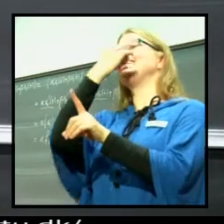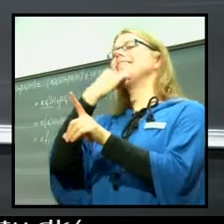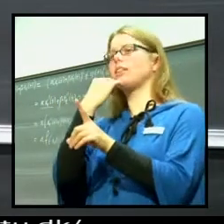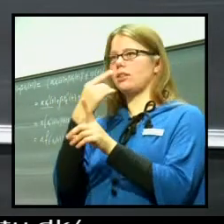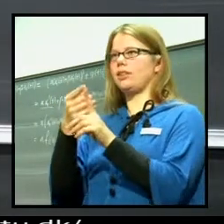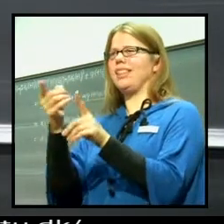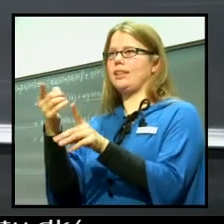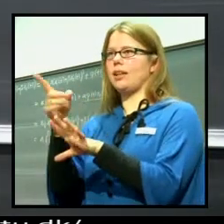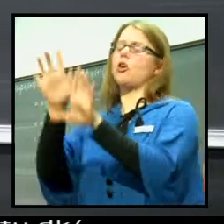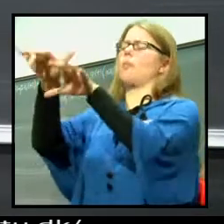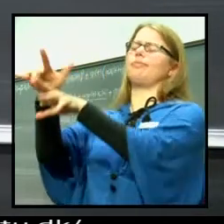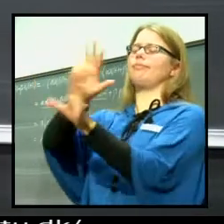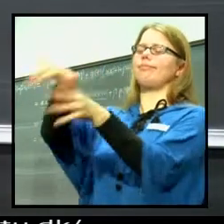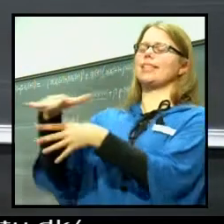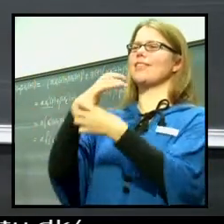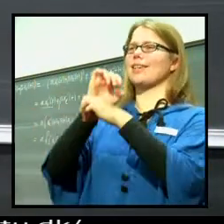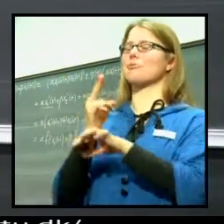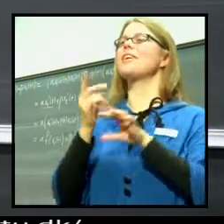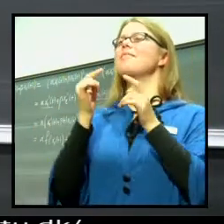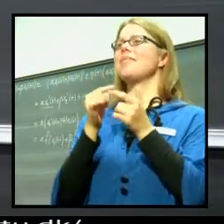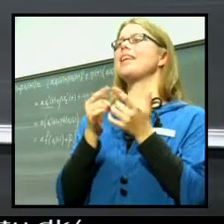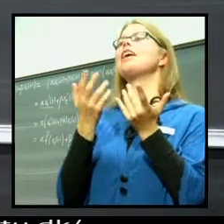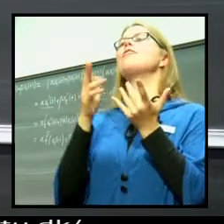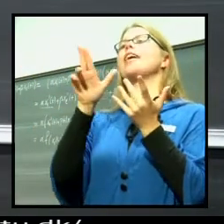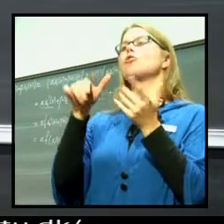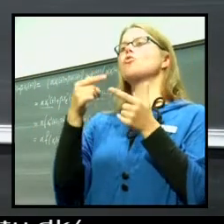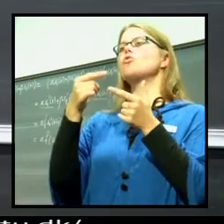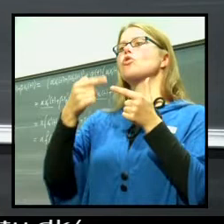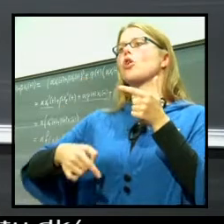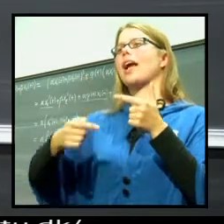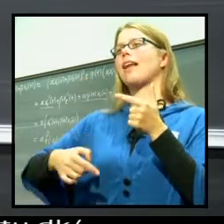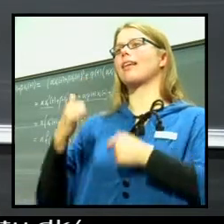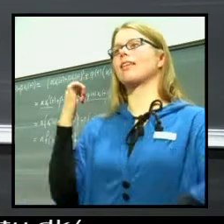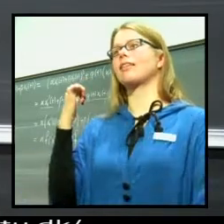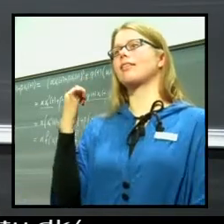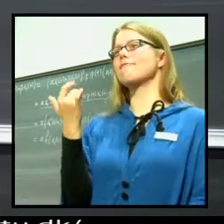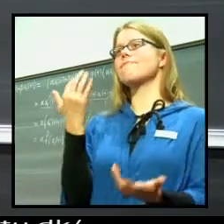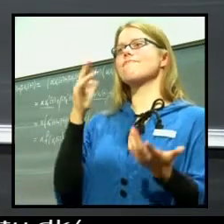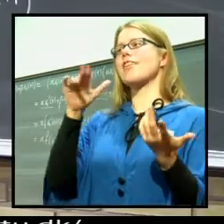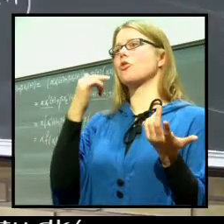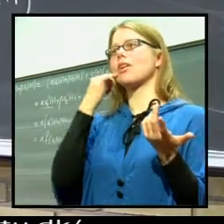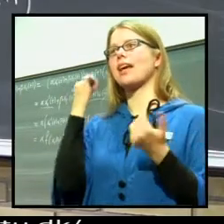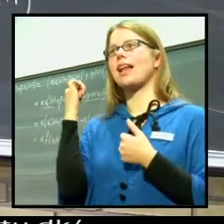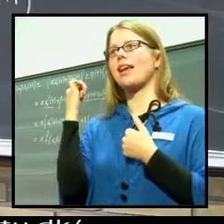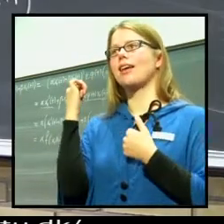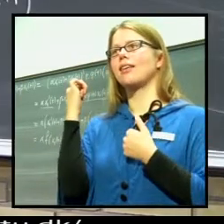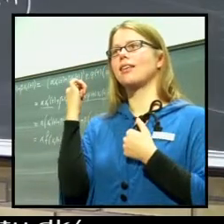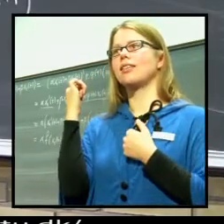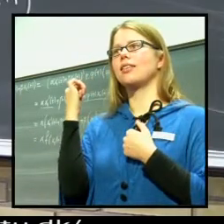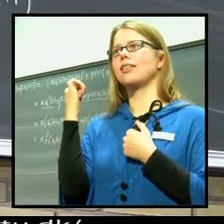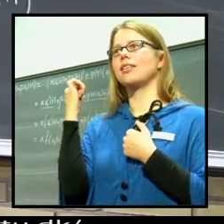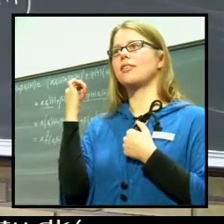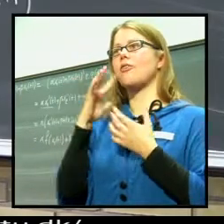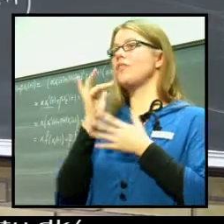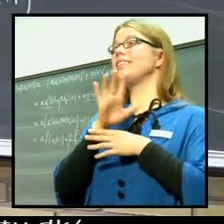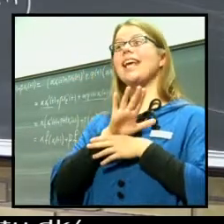skal vi ikke fortabe os i her. Men okay, hvad kunne gå galt? Hvad er det, der går galt, hvis sådan noget her ikke